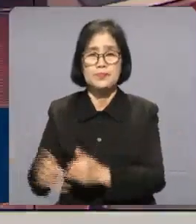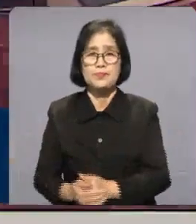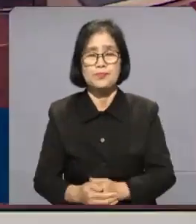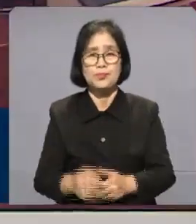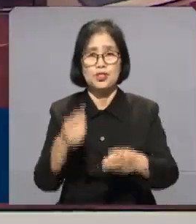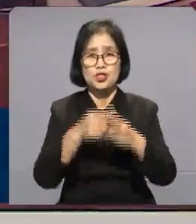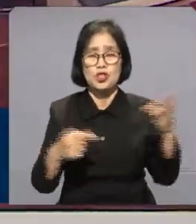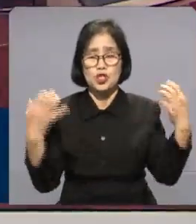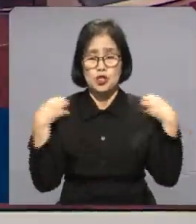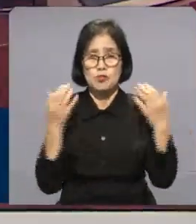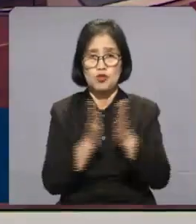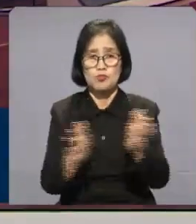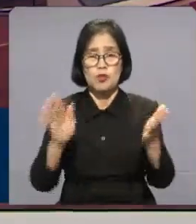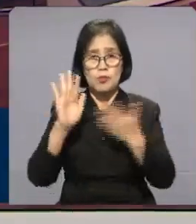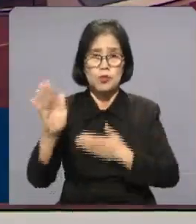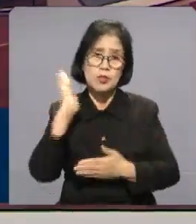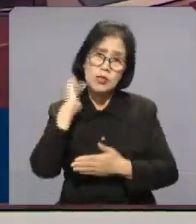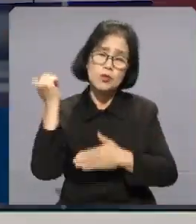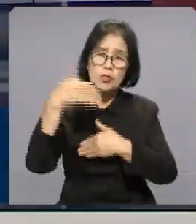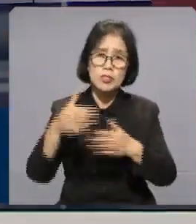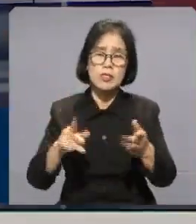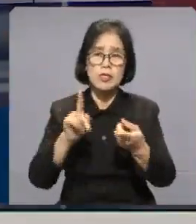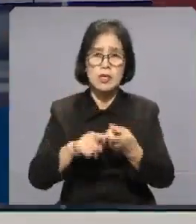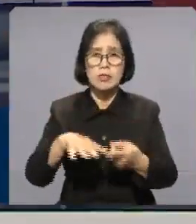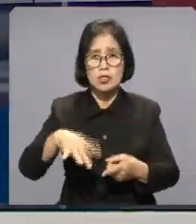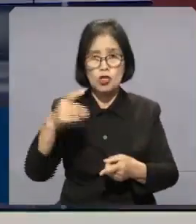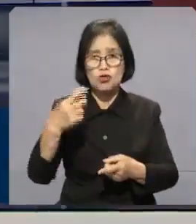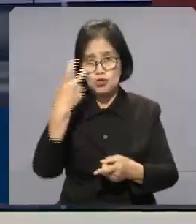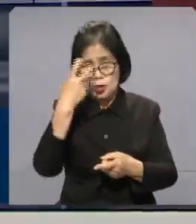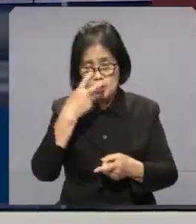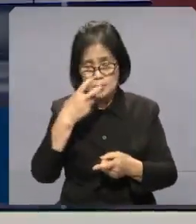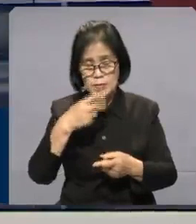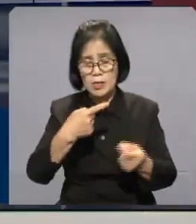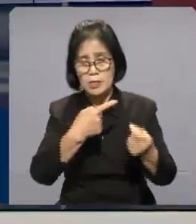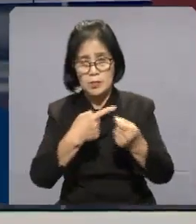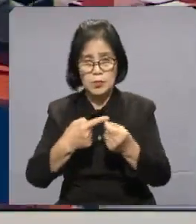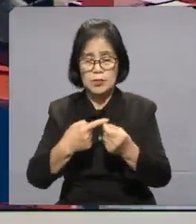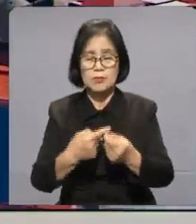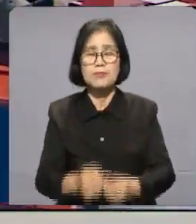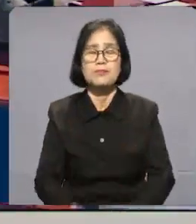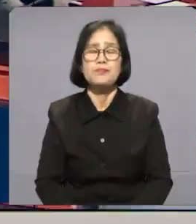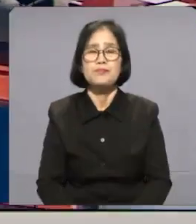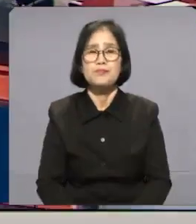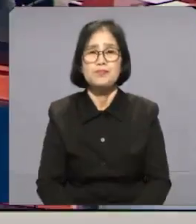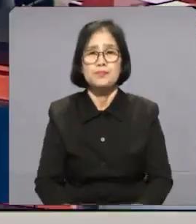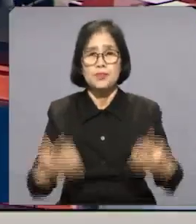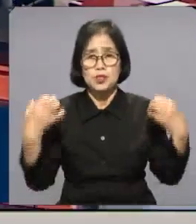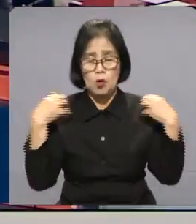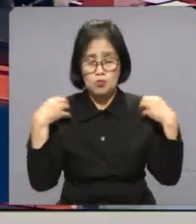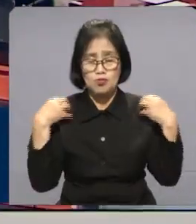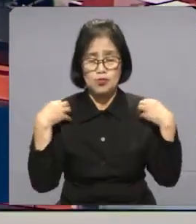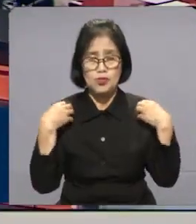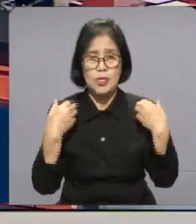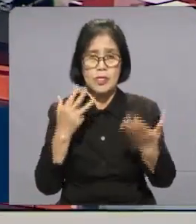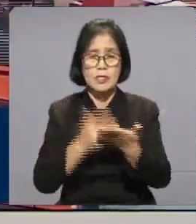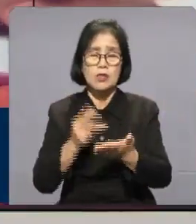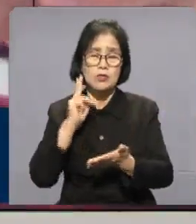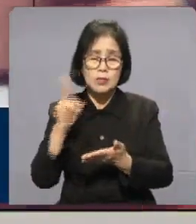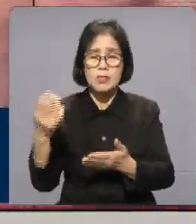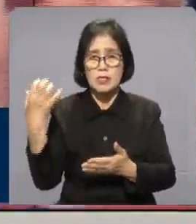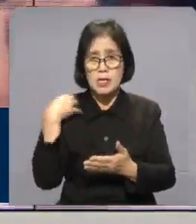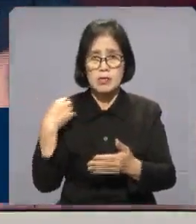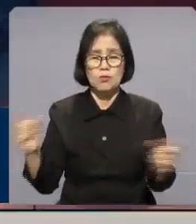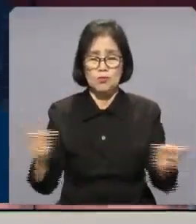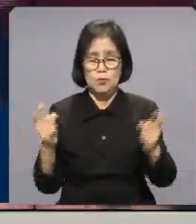윤석열 정부 출범 이후 대통령실에 대한 첫 국정감사가 국회에서 열렸습니다. 이 정부를 대상으로 한 이태원 참사 책임